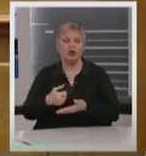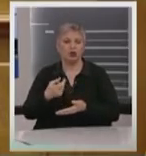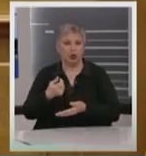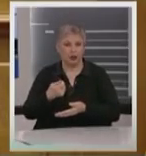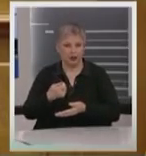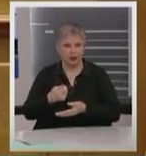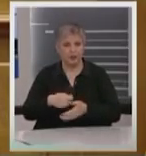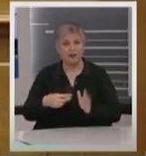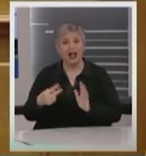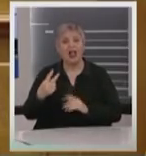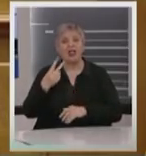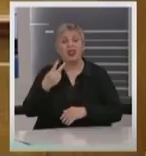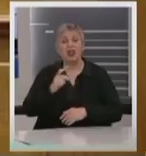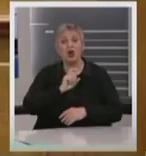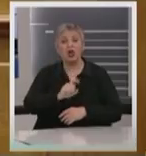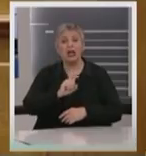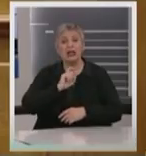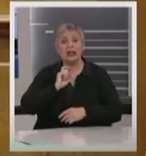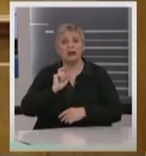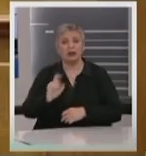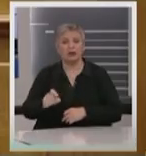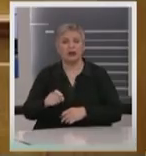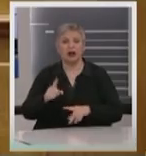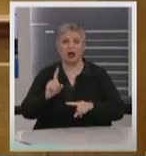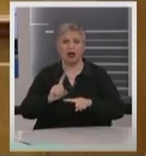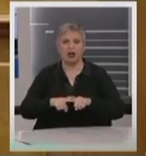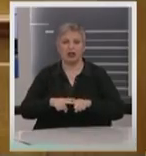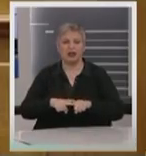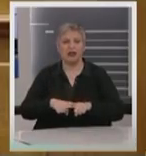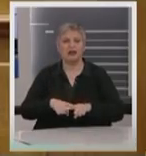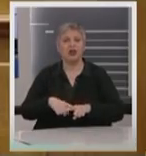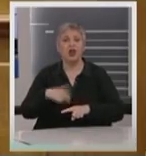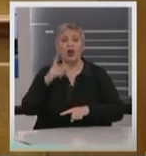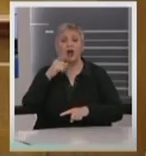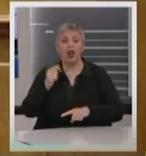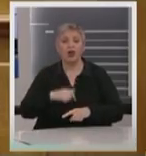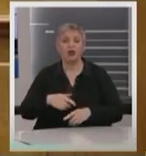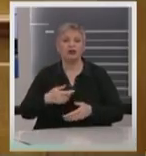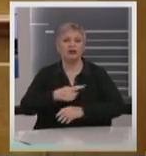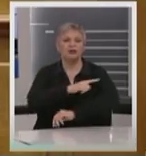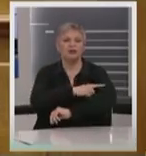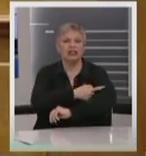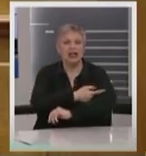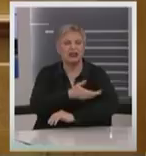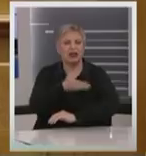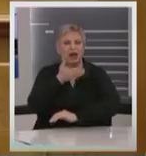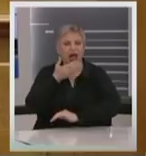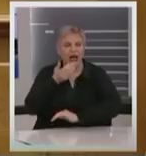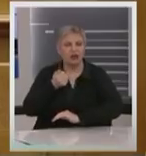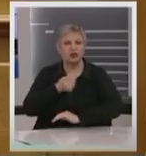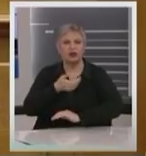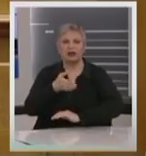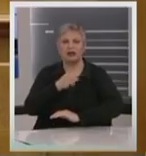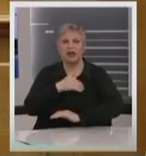2 εκατομμύρια Έλληνες θα χάσουν έκπτωση φόρου από τις ιατρικές δαπάνες και μαζί κάθε κίνητρο